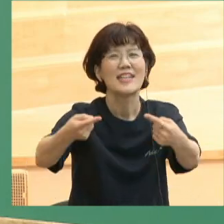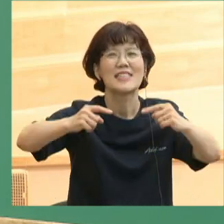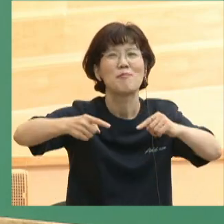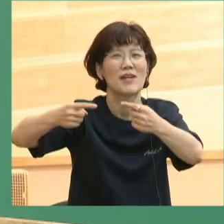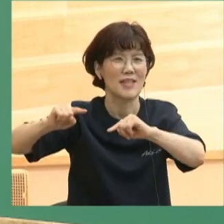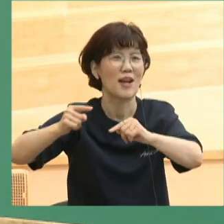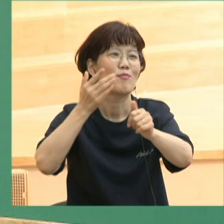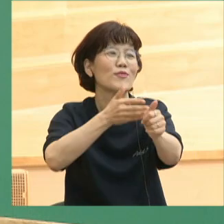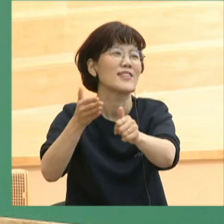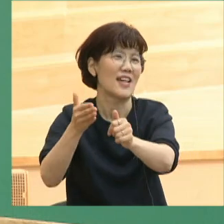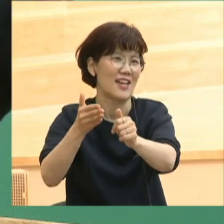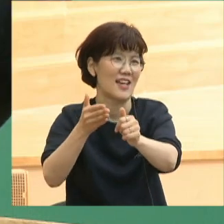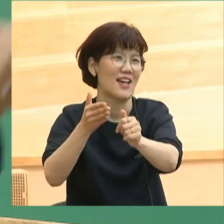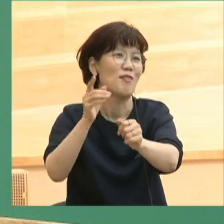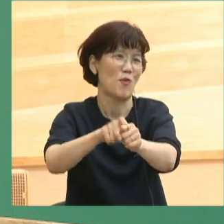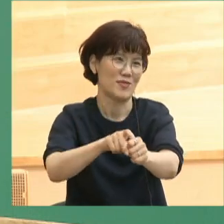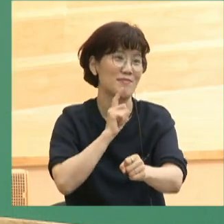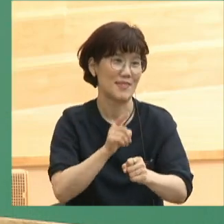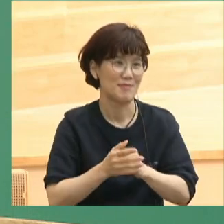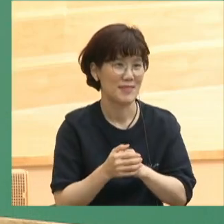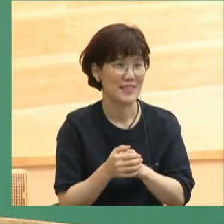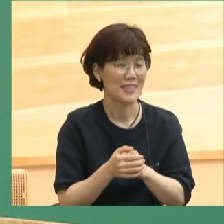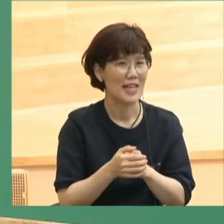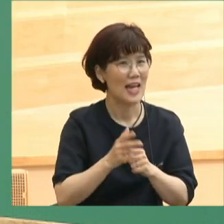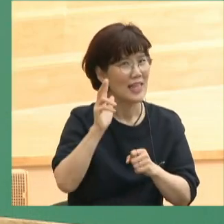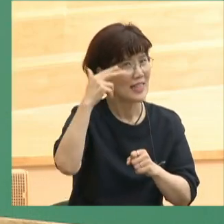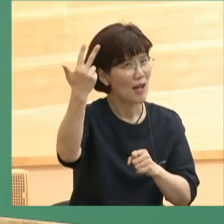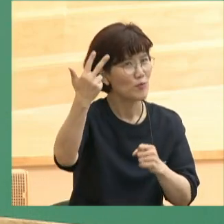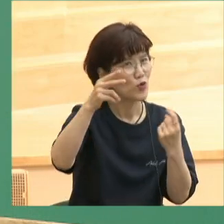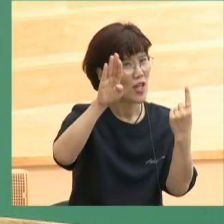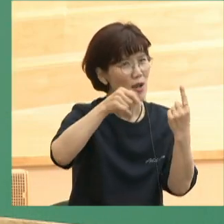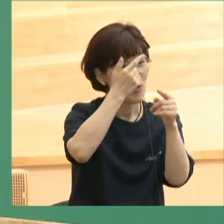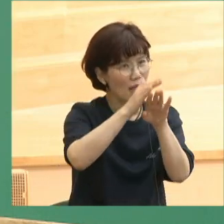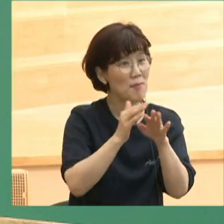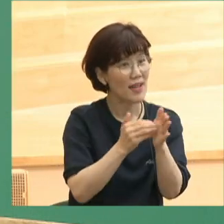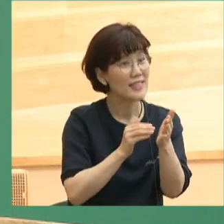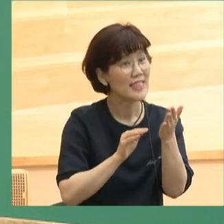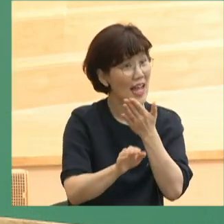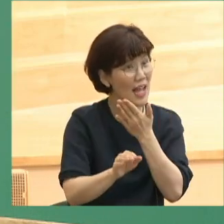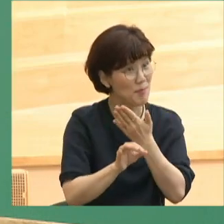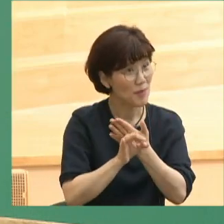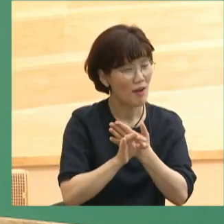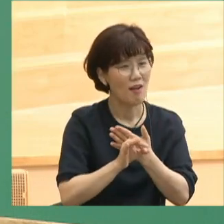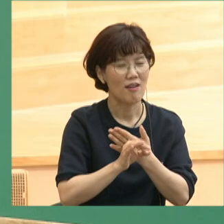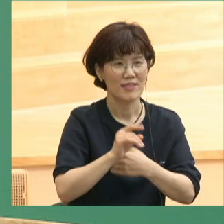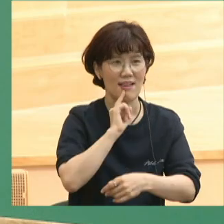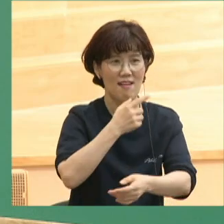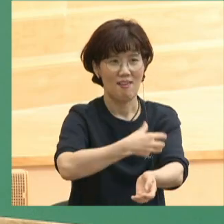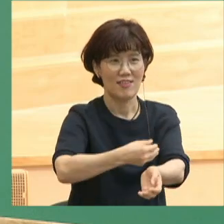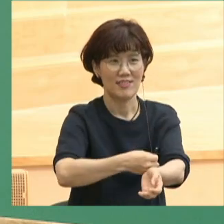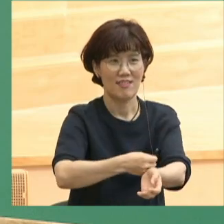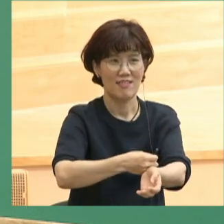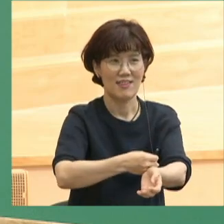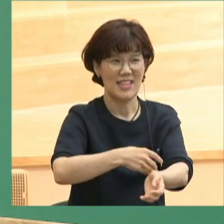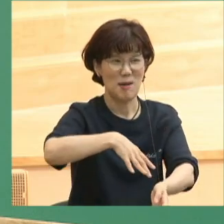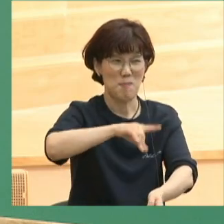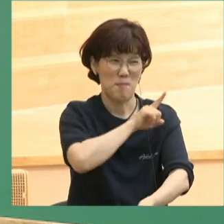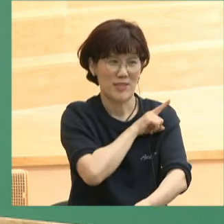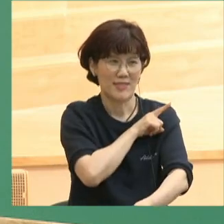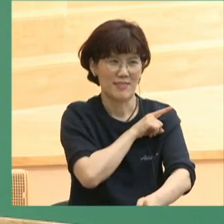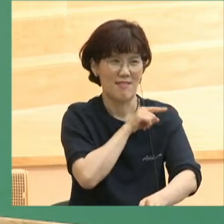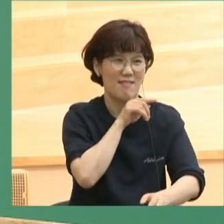동참하자고. 아마 다음 주에 일부 예배 마치면 헌혈차에 제일 먼저 오르는 사람이 저일 거예요.